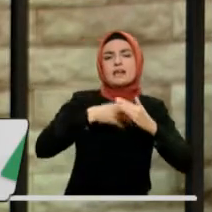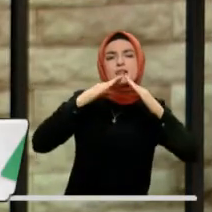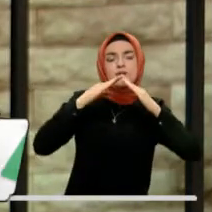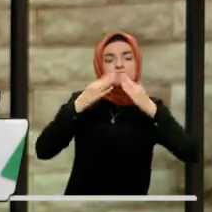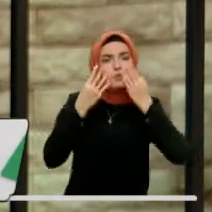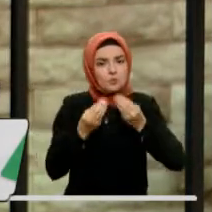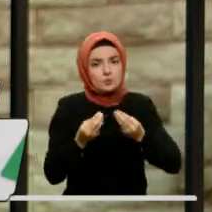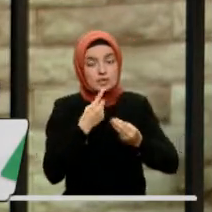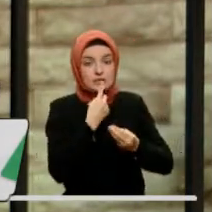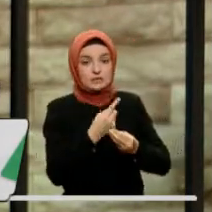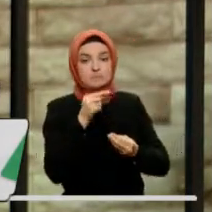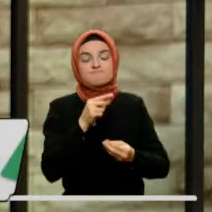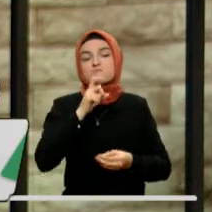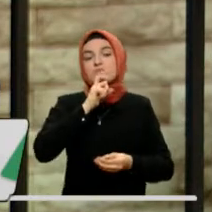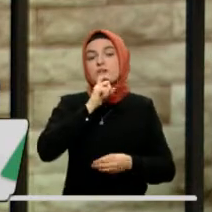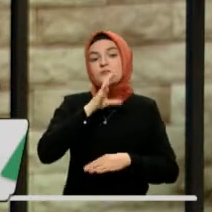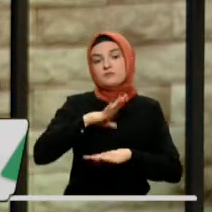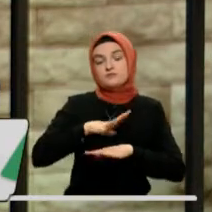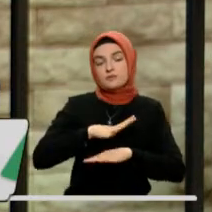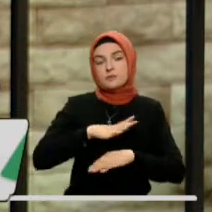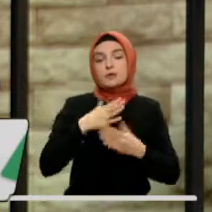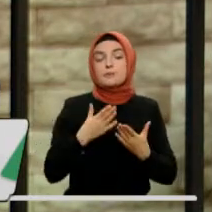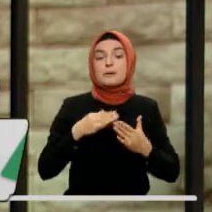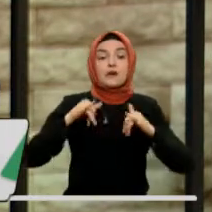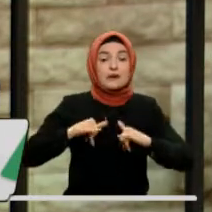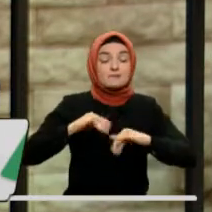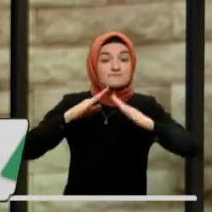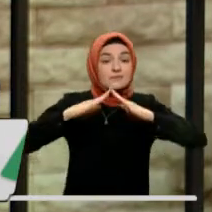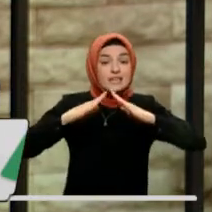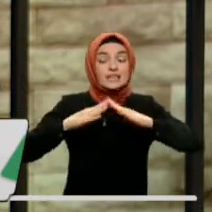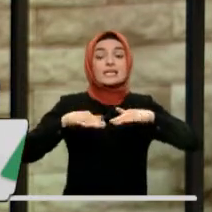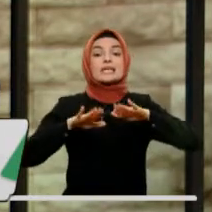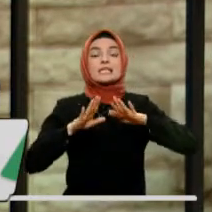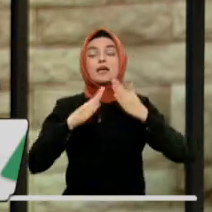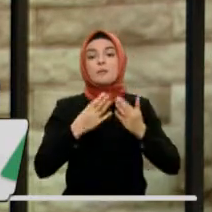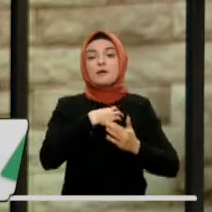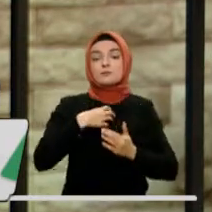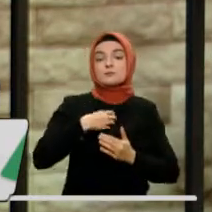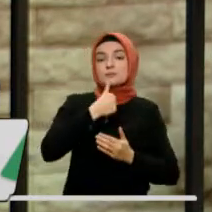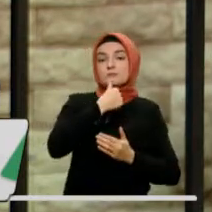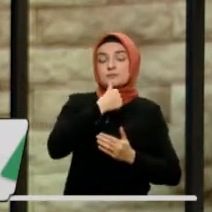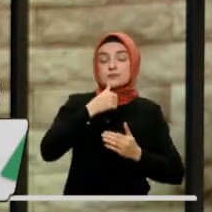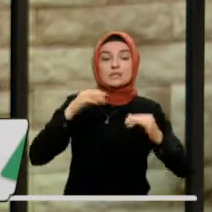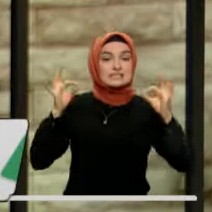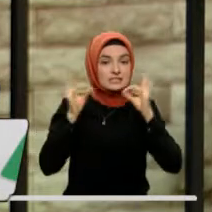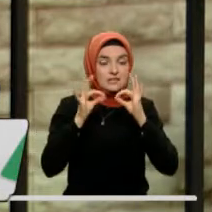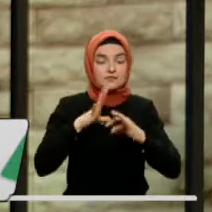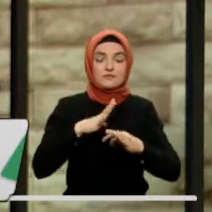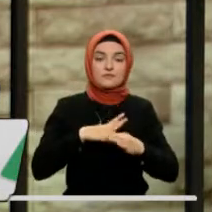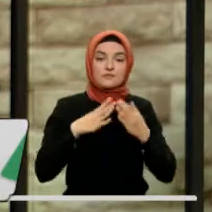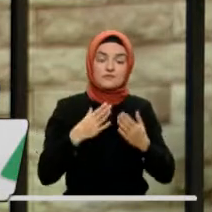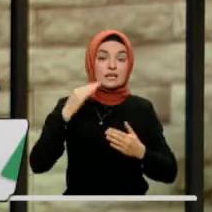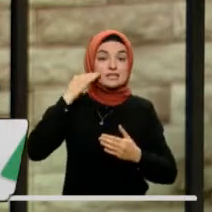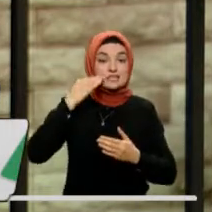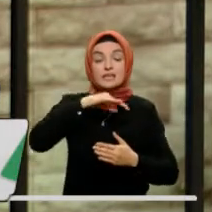burada aslında yanlışa düşüyoruz. Evet, aynı yerde yaşamıyorsunuz ama bir ilişki var orada. Anne babayla görüşme var. Yani anneanne olacak, babaanne